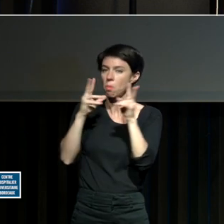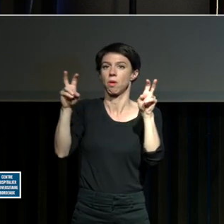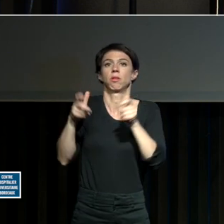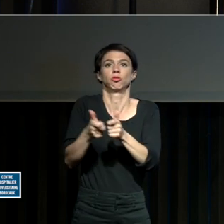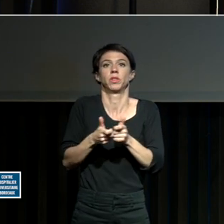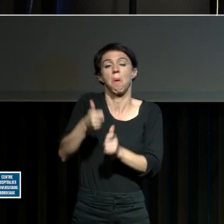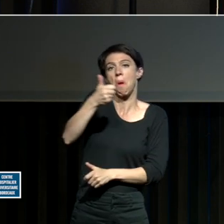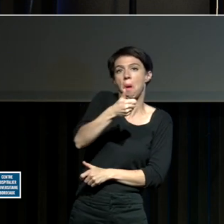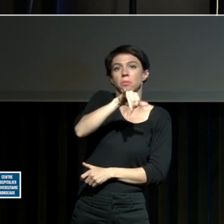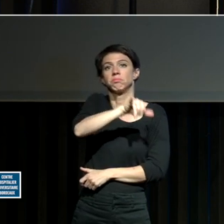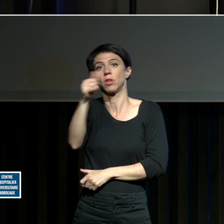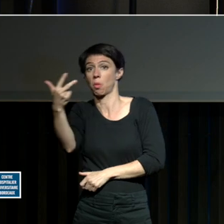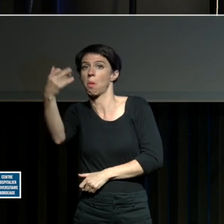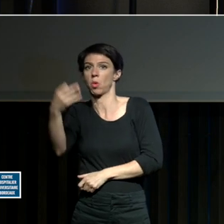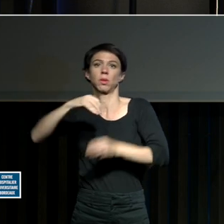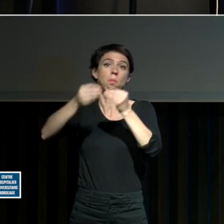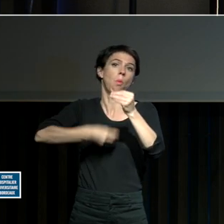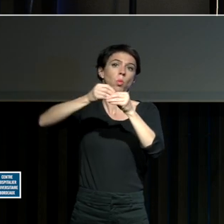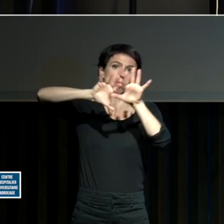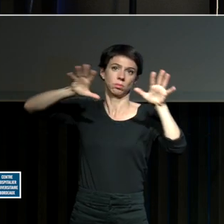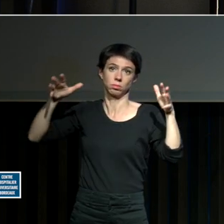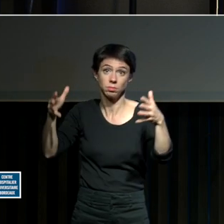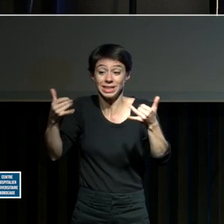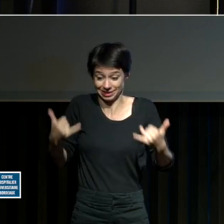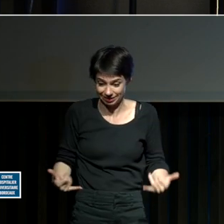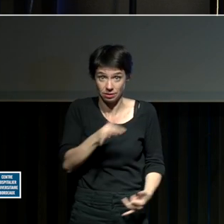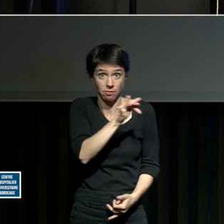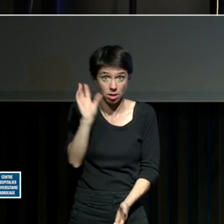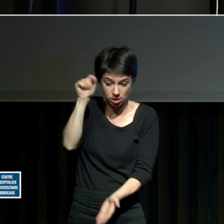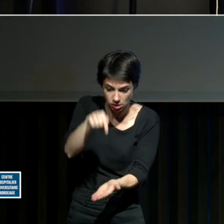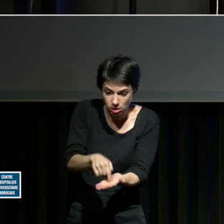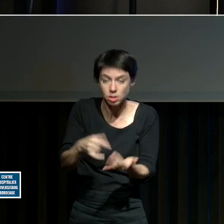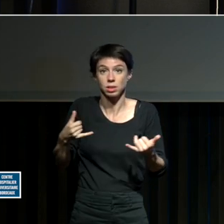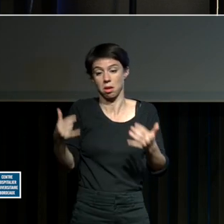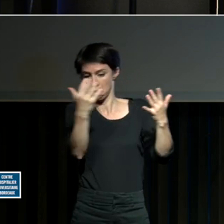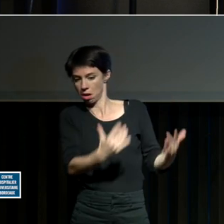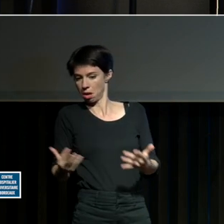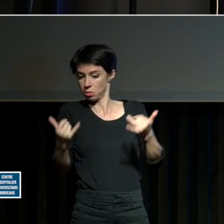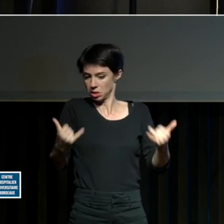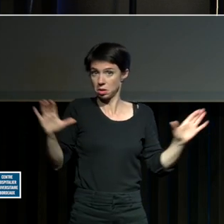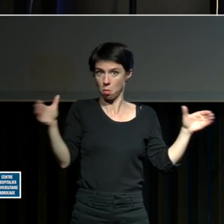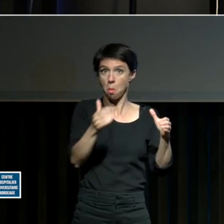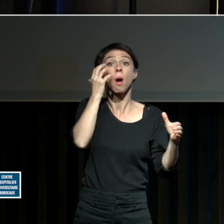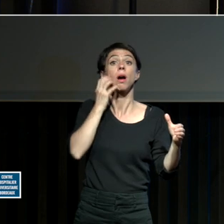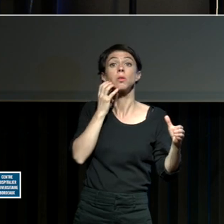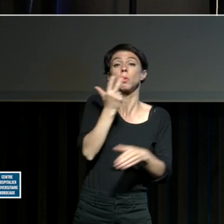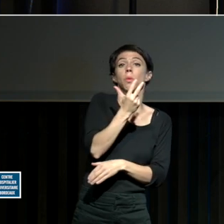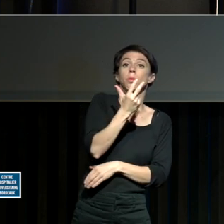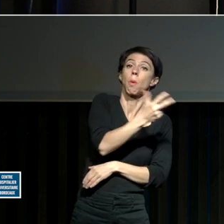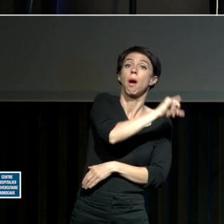en France estimeraient que 3 à 5% des adolescents